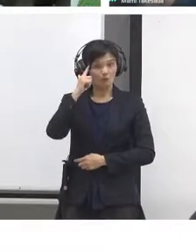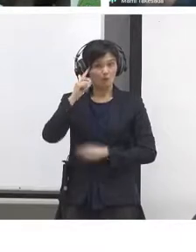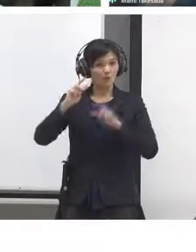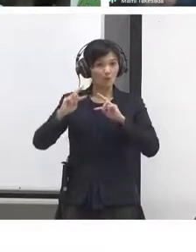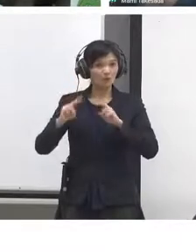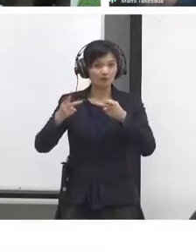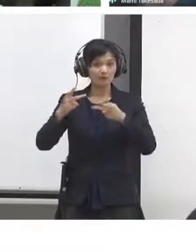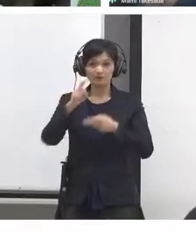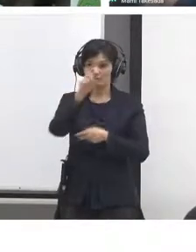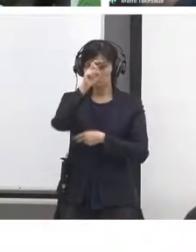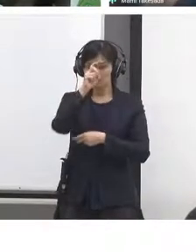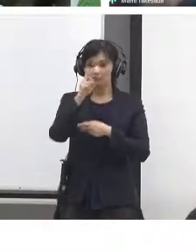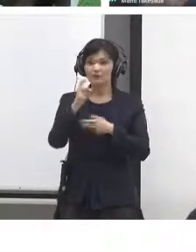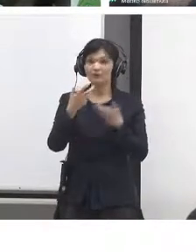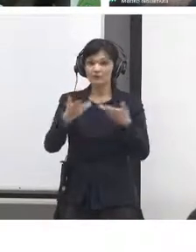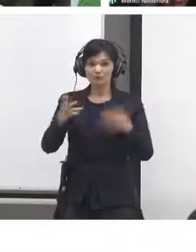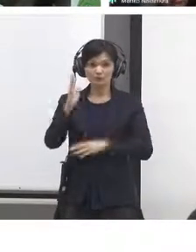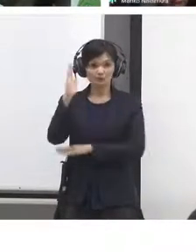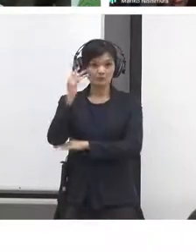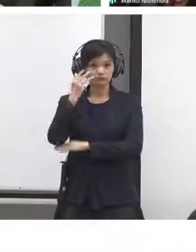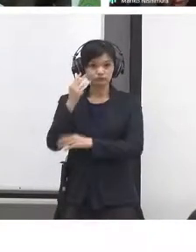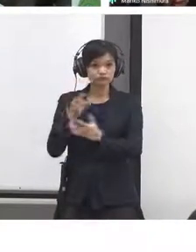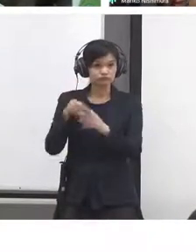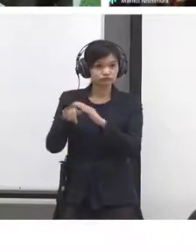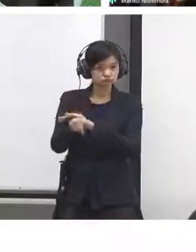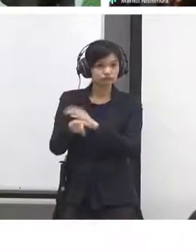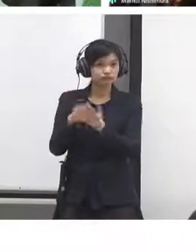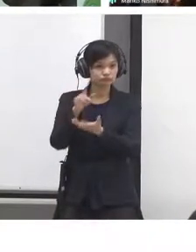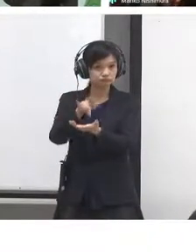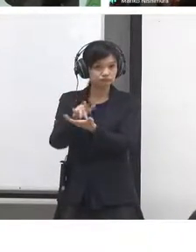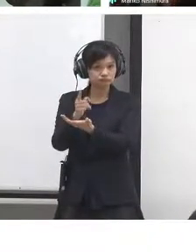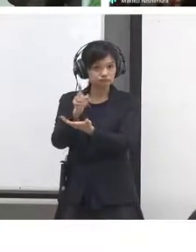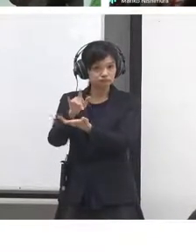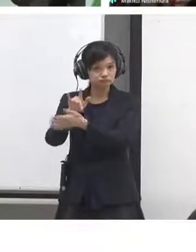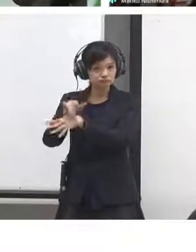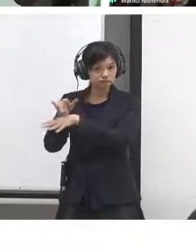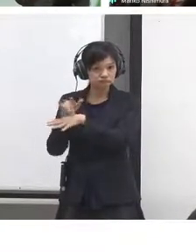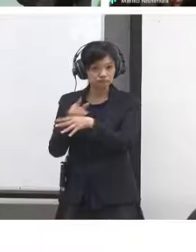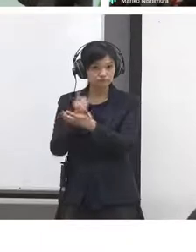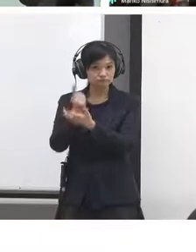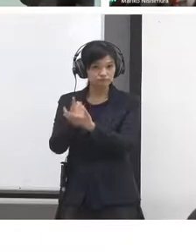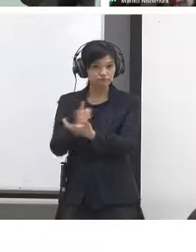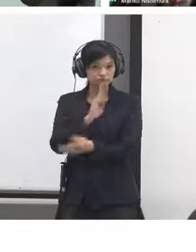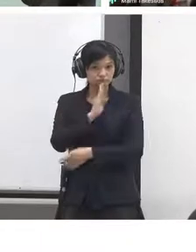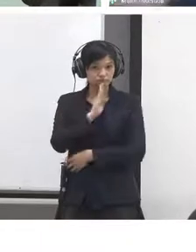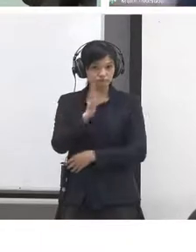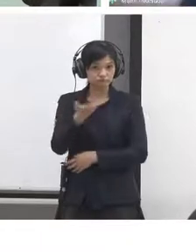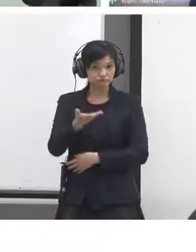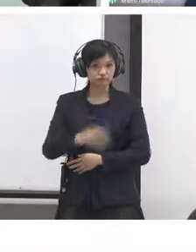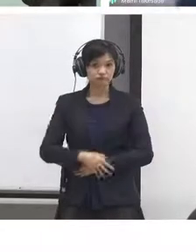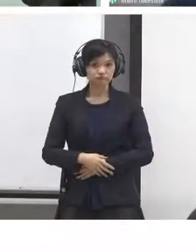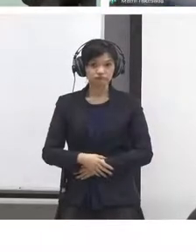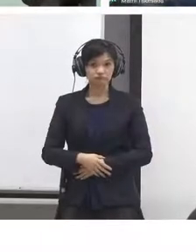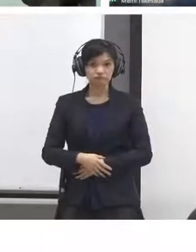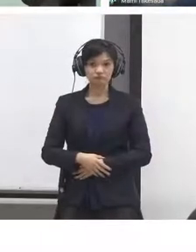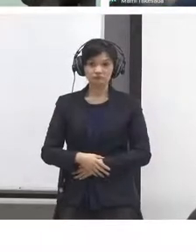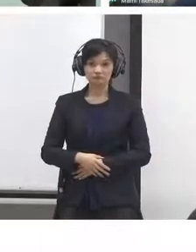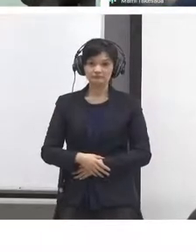聞こえますか？ 若い世代とか入ってきて、日本も変わってきてるよねっていう質問が今あったので。 あ